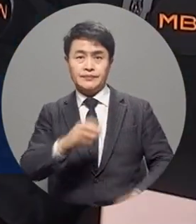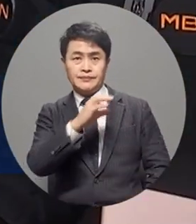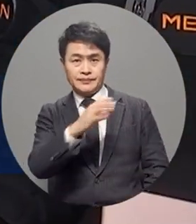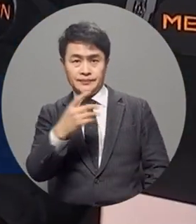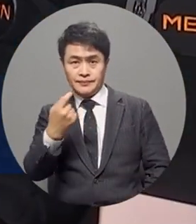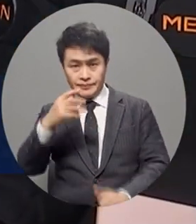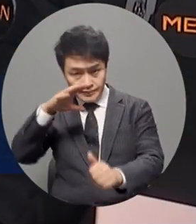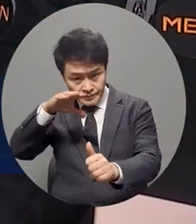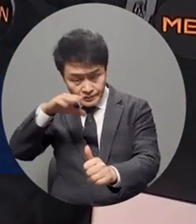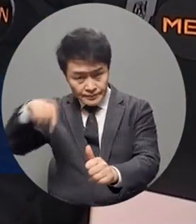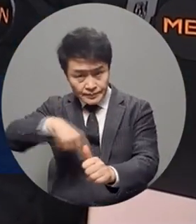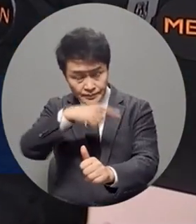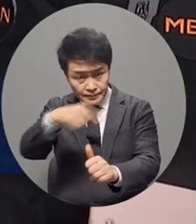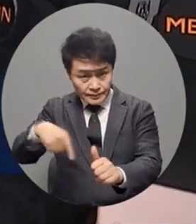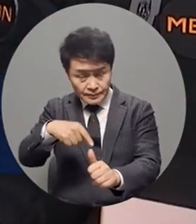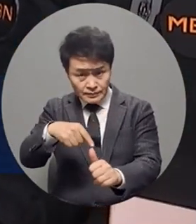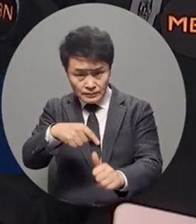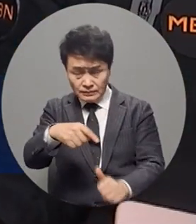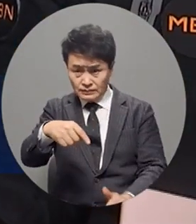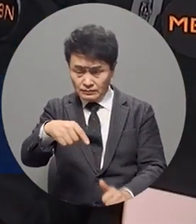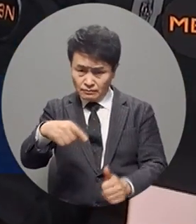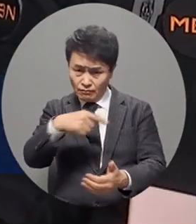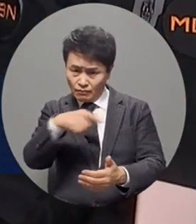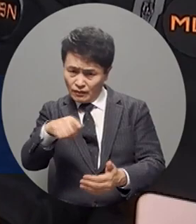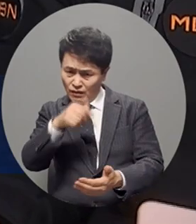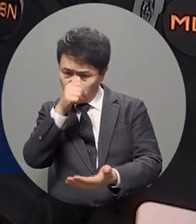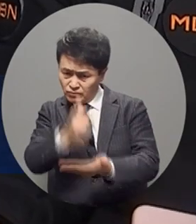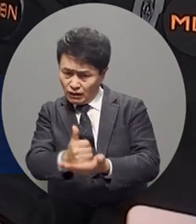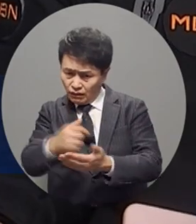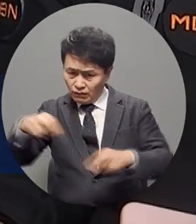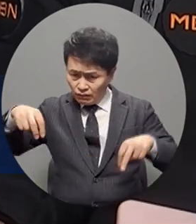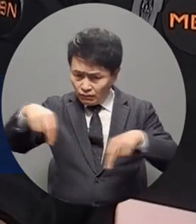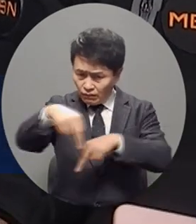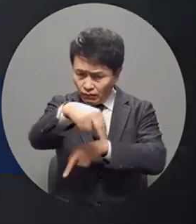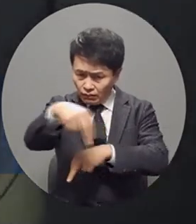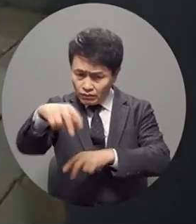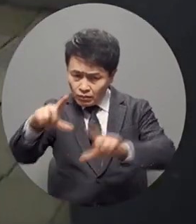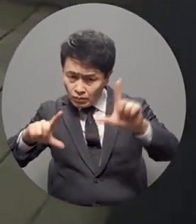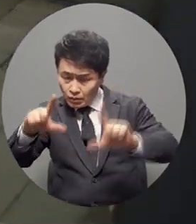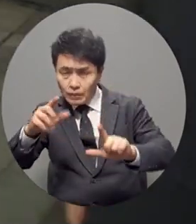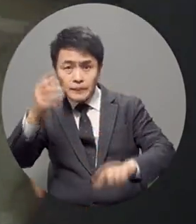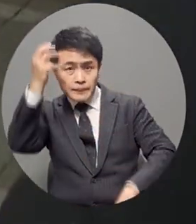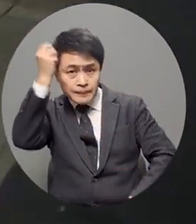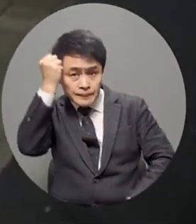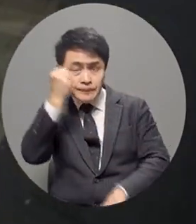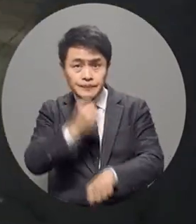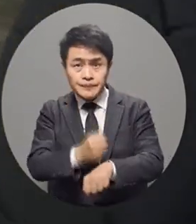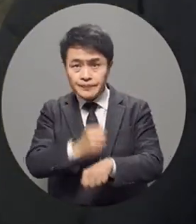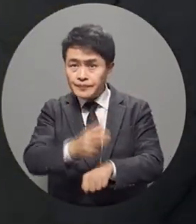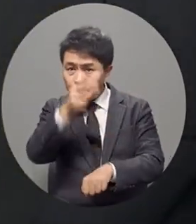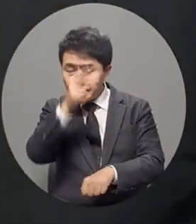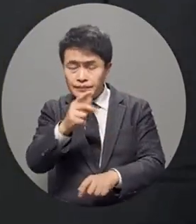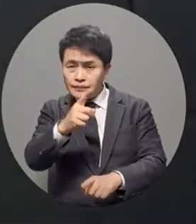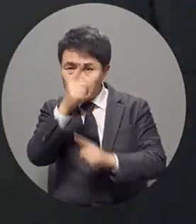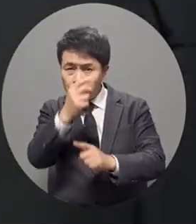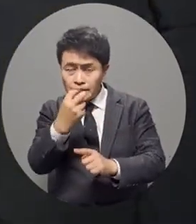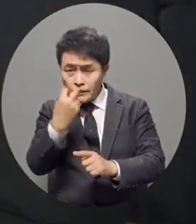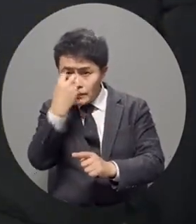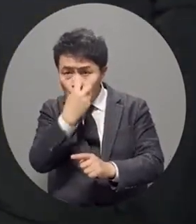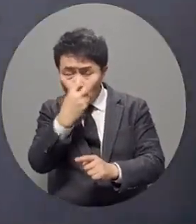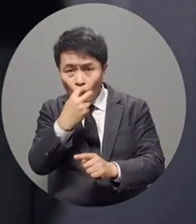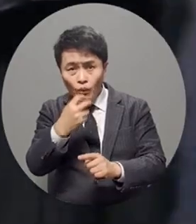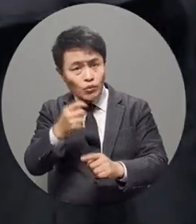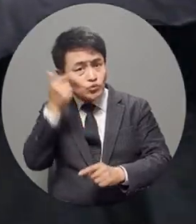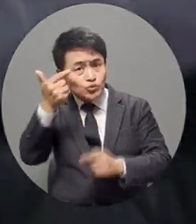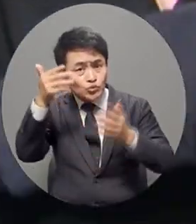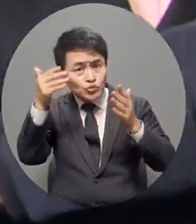상에서 그 피의자의 걸음걸이나 행동 같은 걸 유심히 놓치지 않고 기억하고 있다가. 경찰은 이 씨를 조사해 드러나지 않은